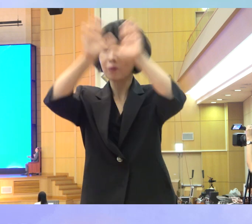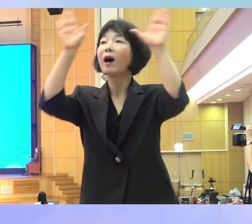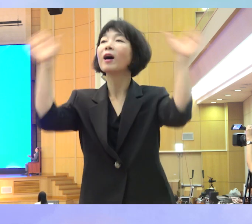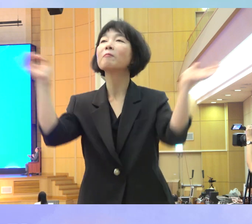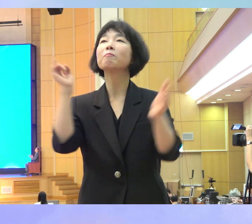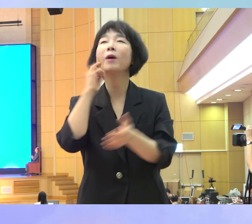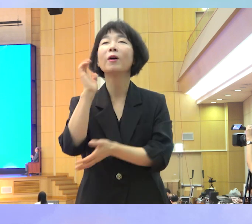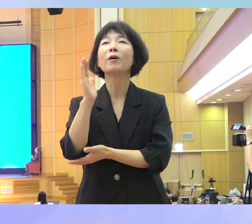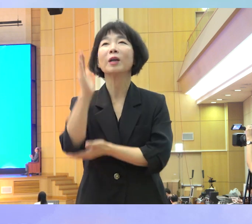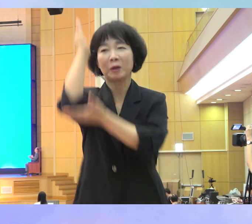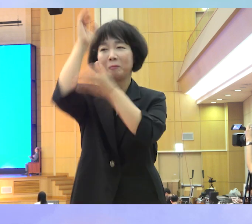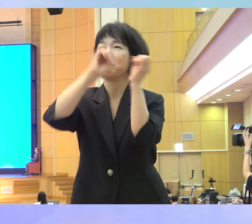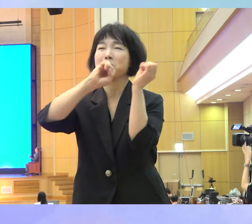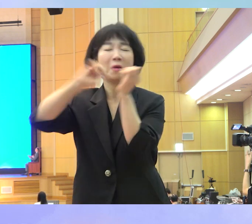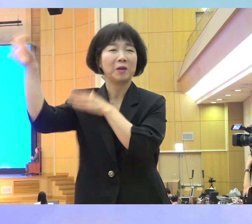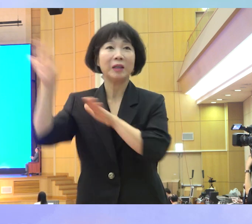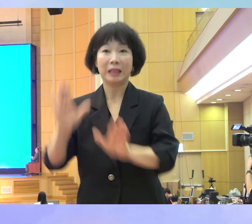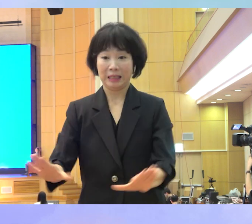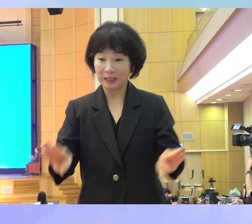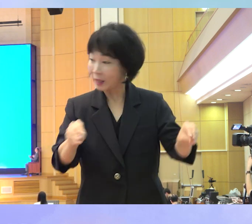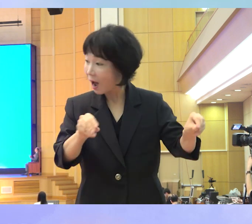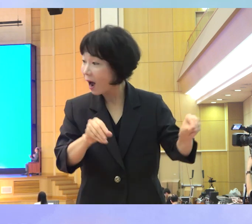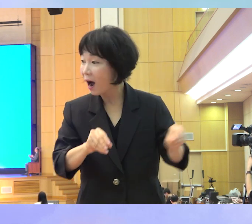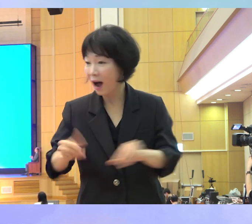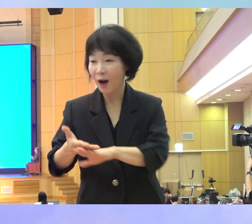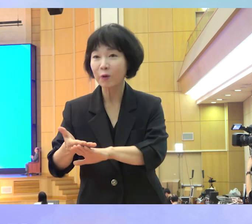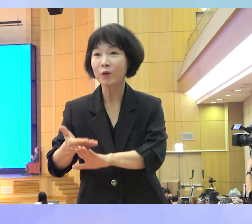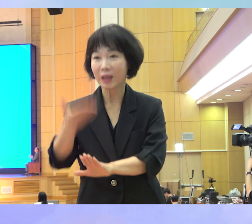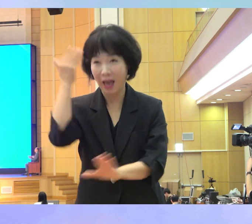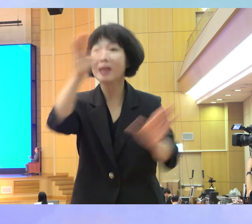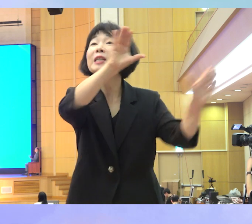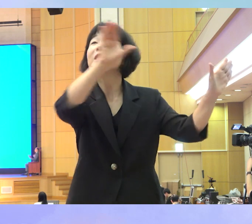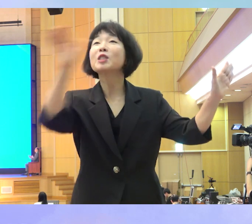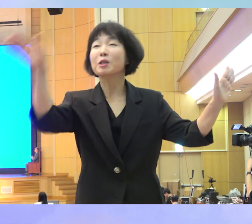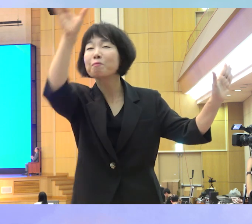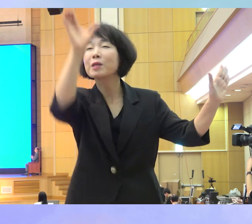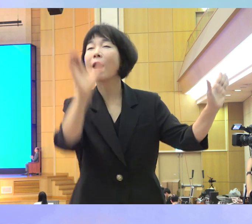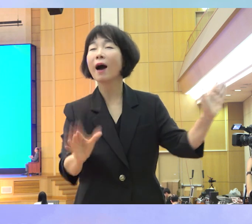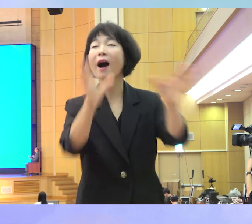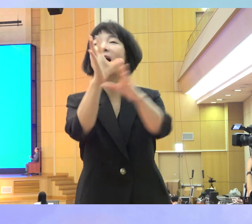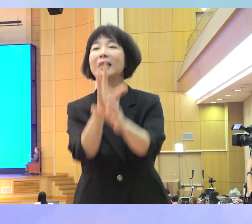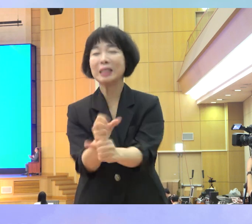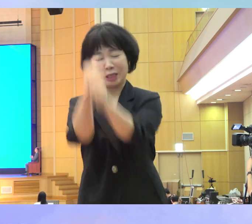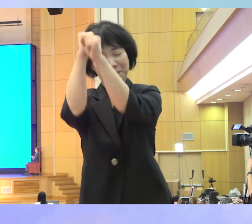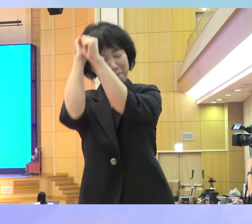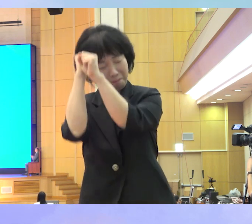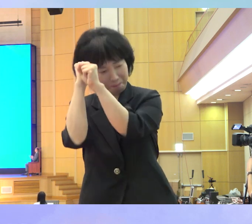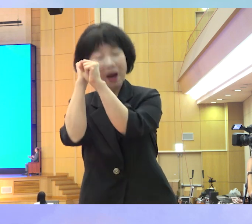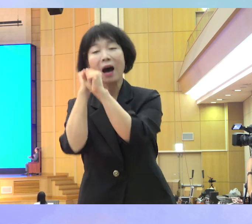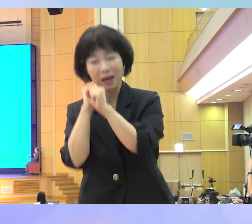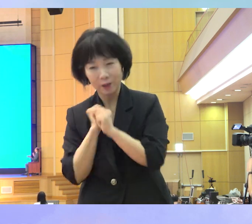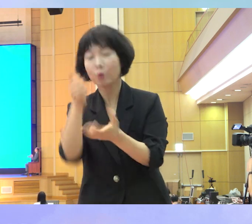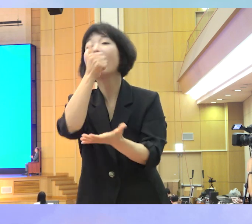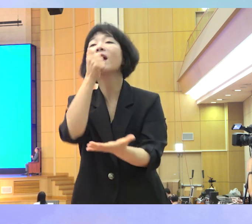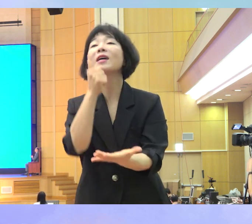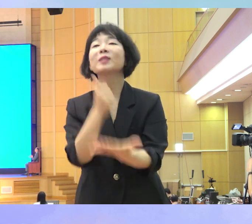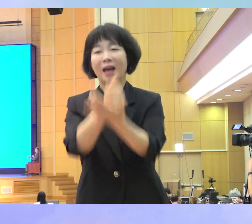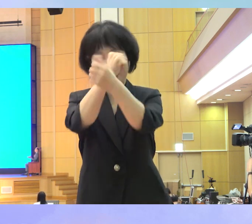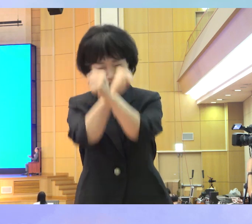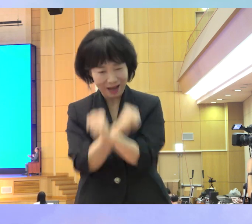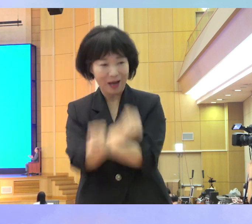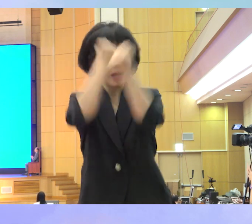하늘 영광 버리고 이 땅 위에 십자가를 지시고